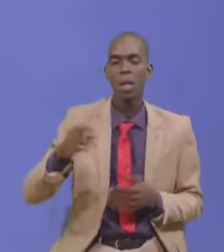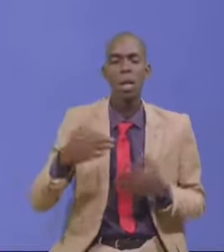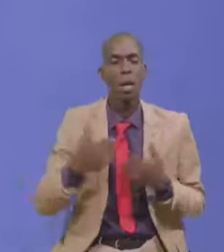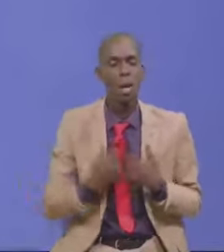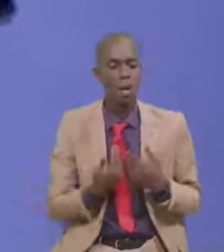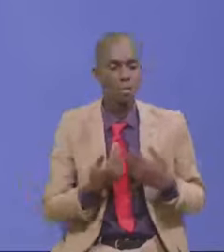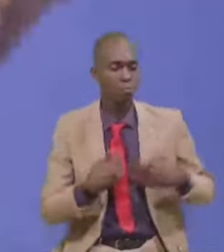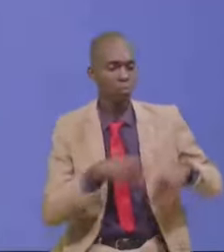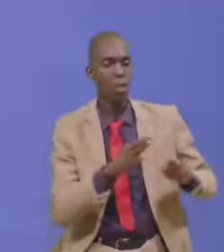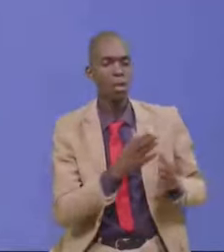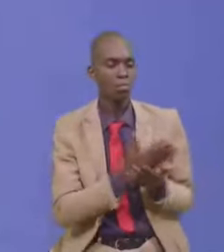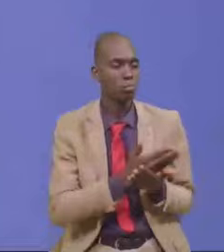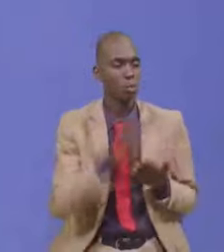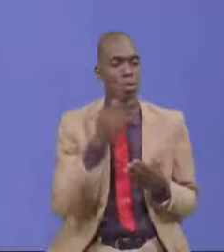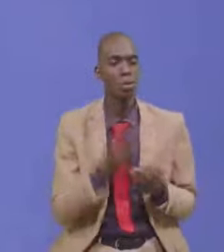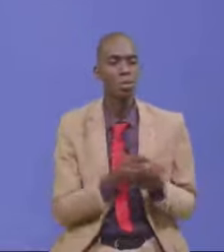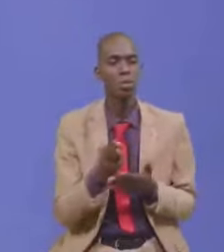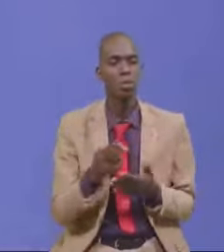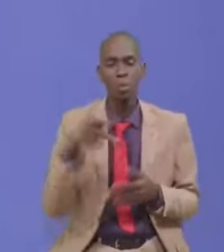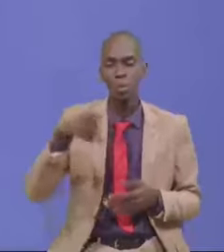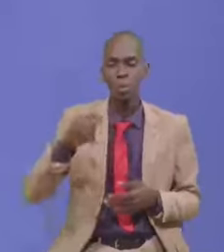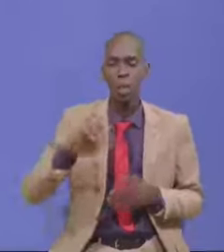Il dit, je ne connais pas Christ.